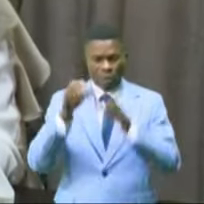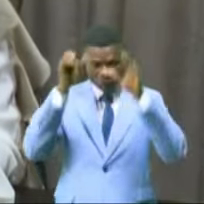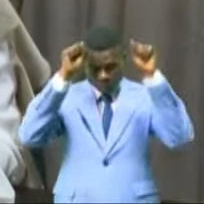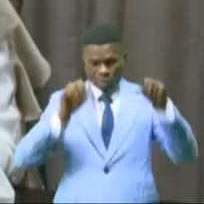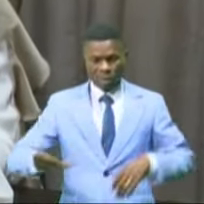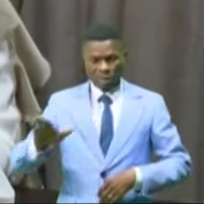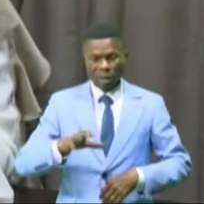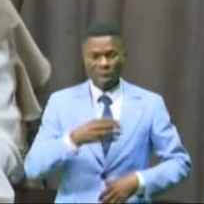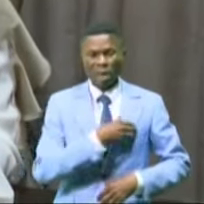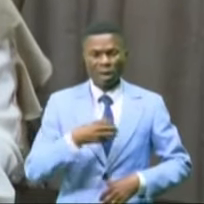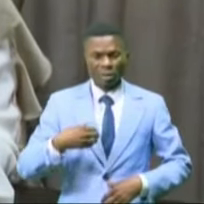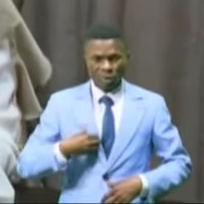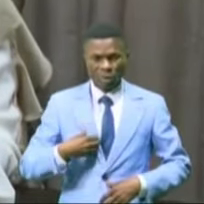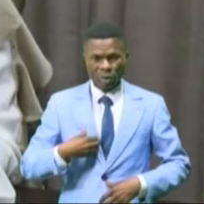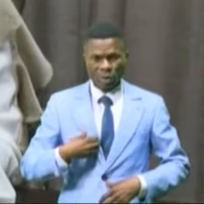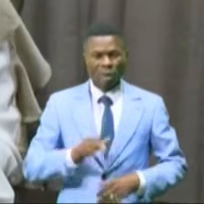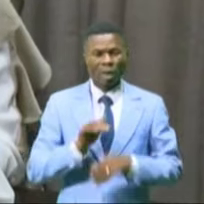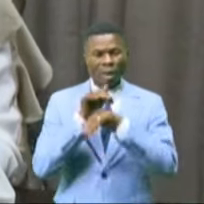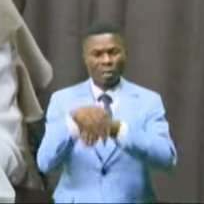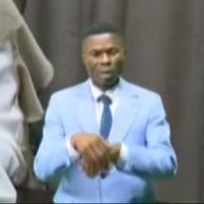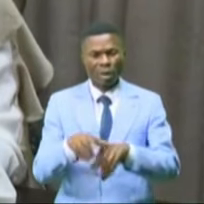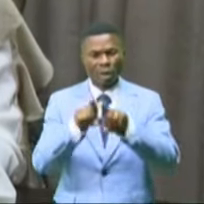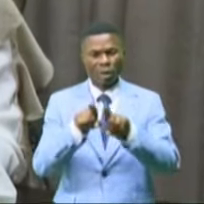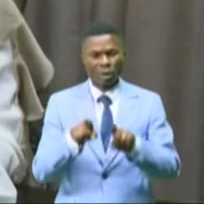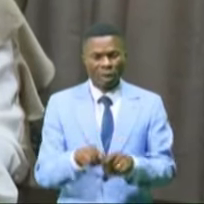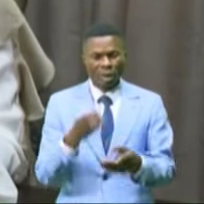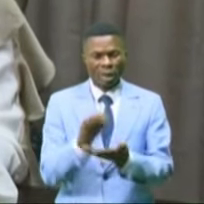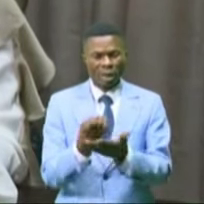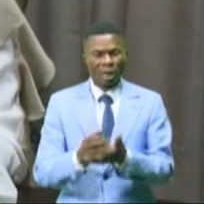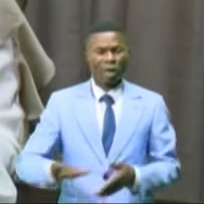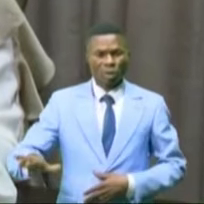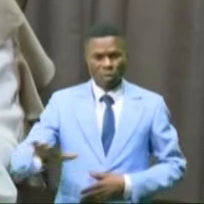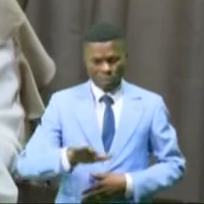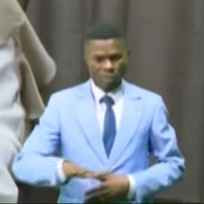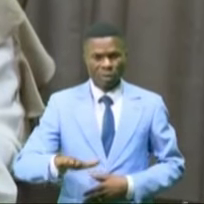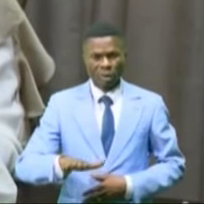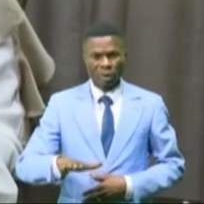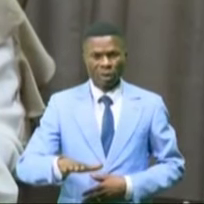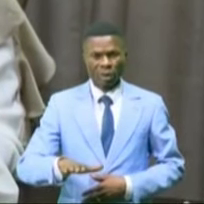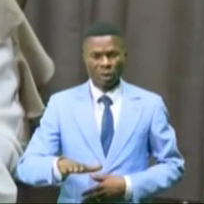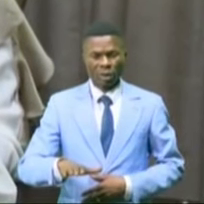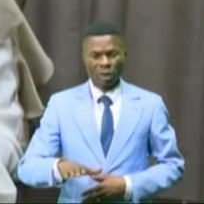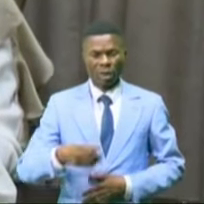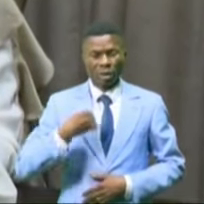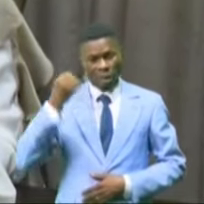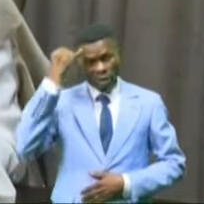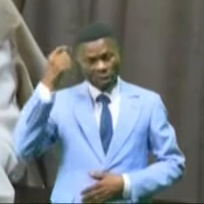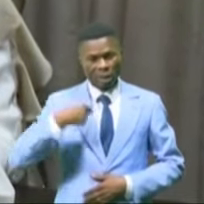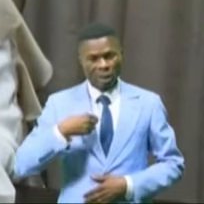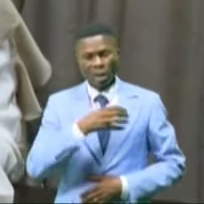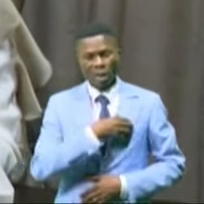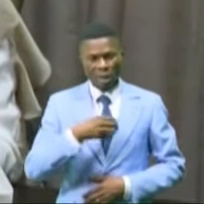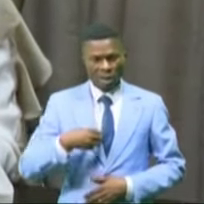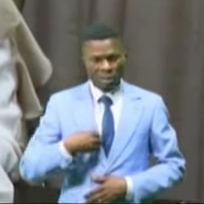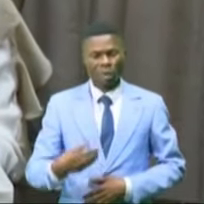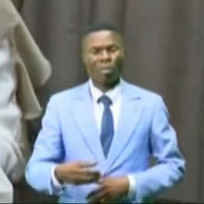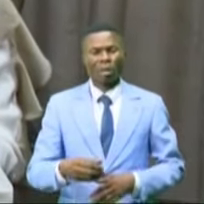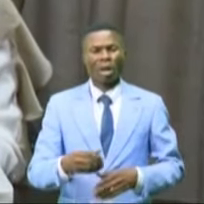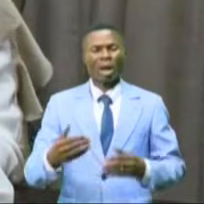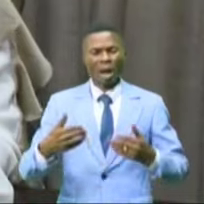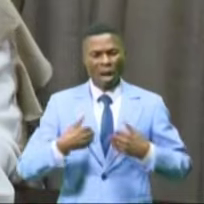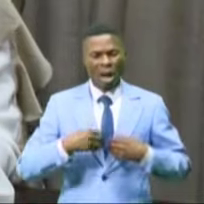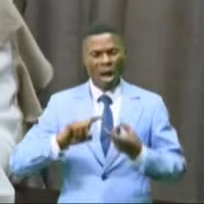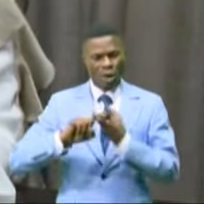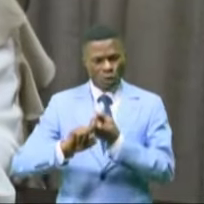République, pour que la femme puisse participer à l'économie du pays. Et je pense que la femme, on peut lui faire confiance. La femme a